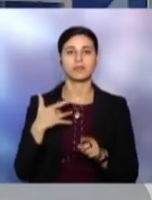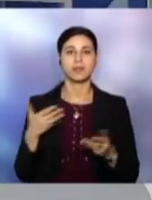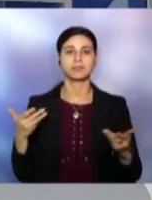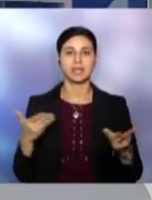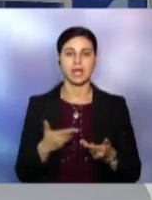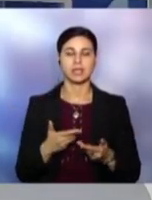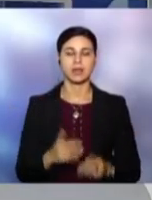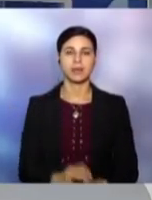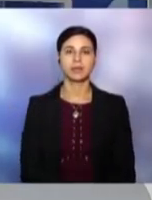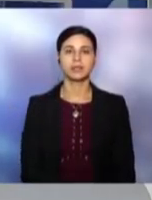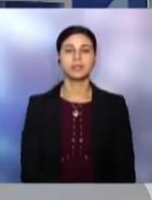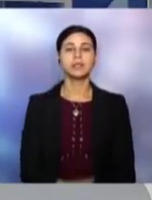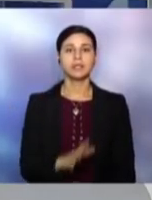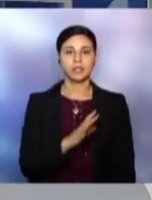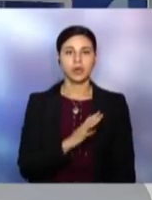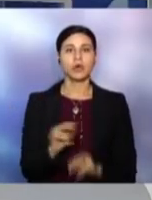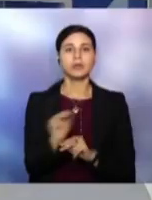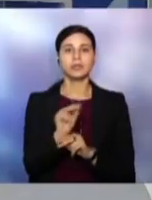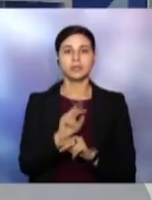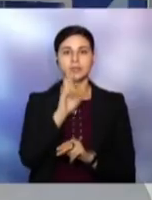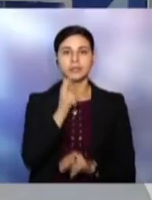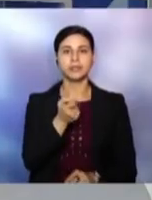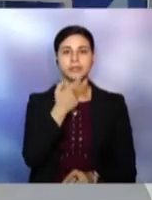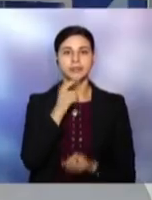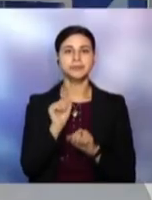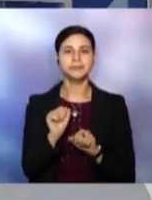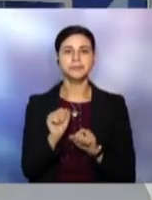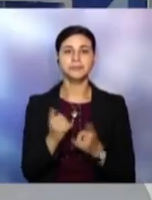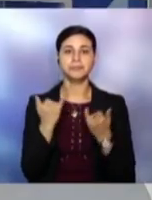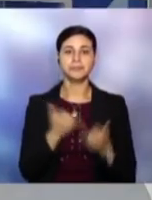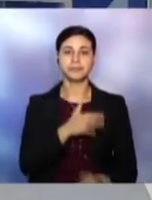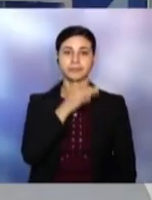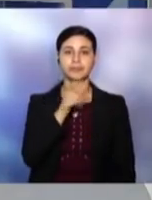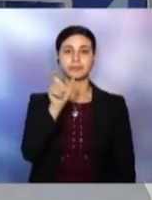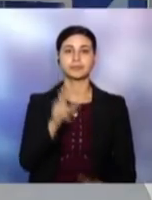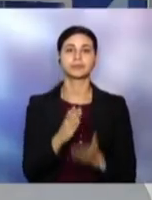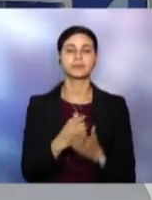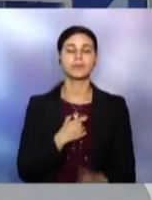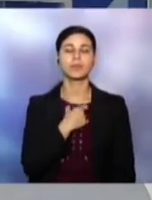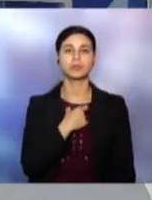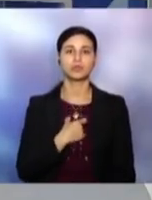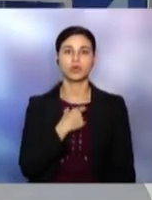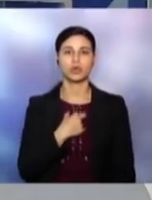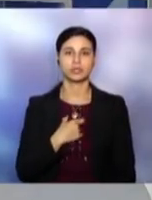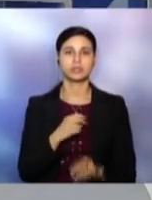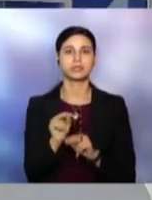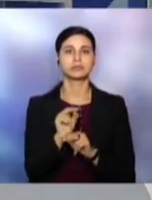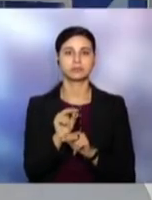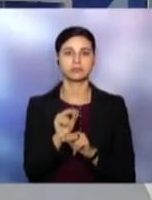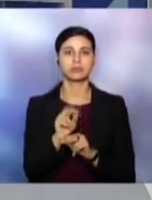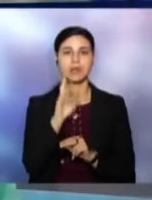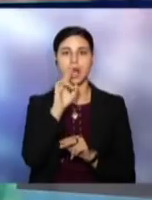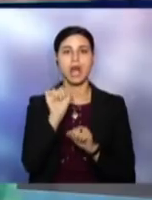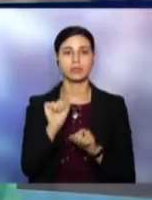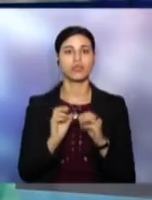ანთება. ჩაუტარდა ანტიბიოტიკო თერაპია. ამჟამად ბავშვს აქვს ბრონქიტი. Და უტარდება ისევ ანტიბიოტიკო